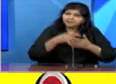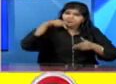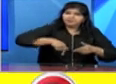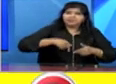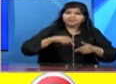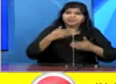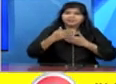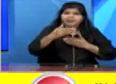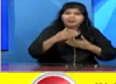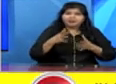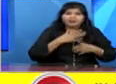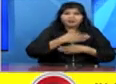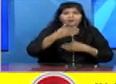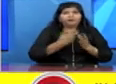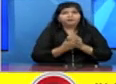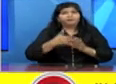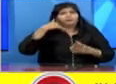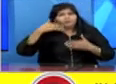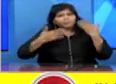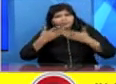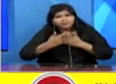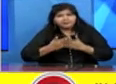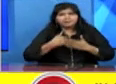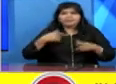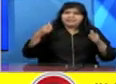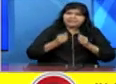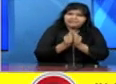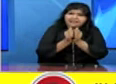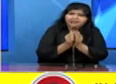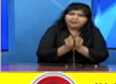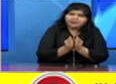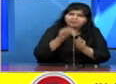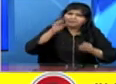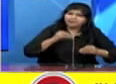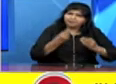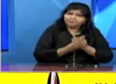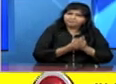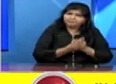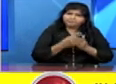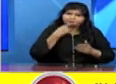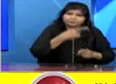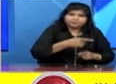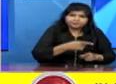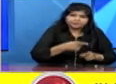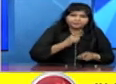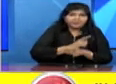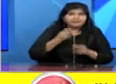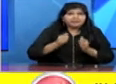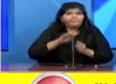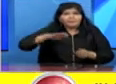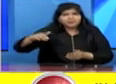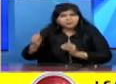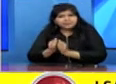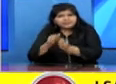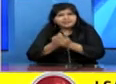सोशल डिस्टेंसिंग बढ़ाओ और इमोशनल डिस्टेंस घटाओ। मैं फिर कहता हूँ, सोशल